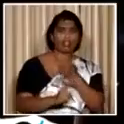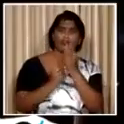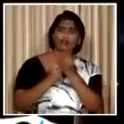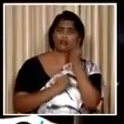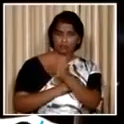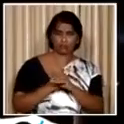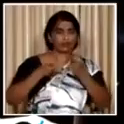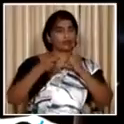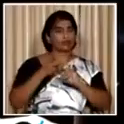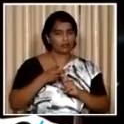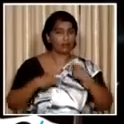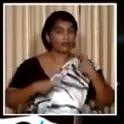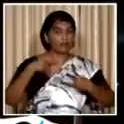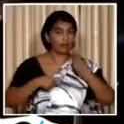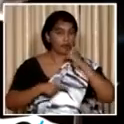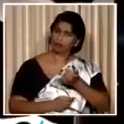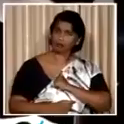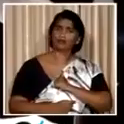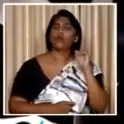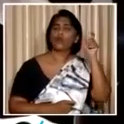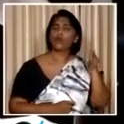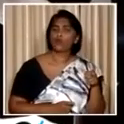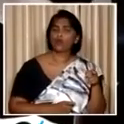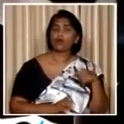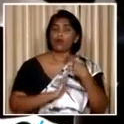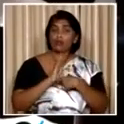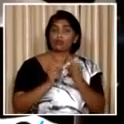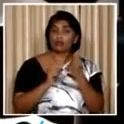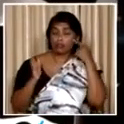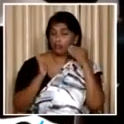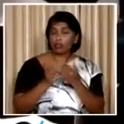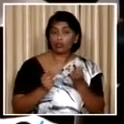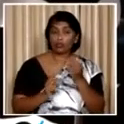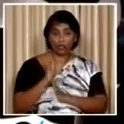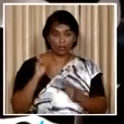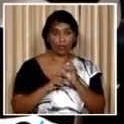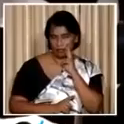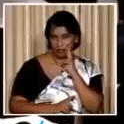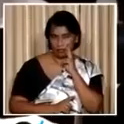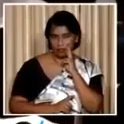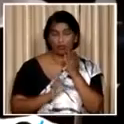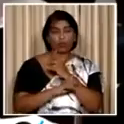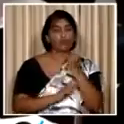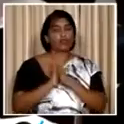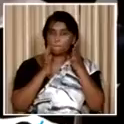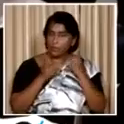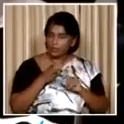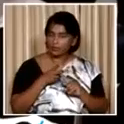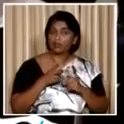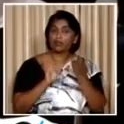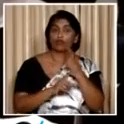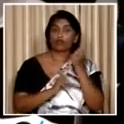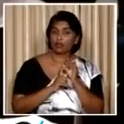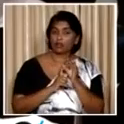දෙන්න ඊළඟ කරු කතානායකට විවාදයකට ආරාධනා කරනවා මම කැමති කවුද මේ ආර්ථික අර්බුදය ගැන වර්තමාන මුදල් අමාත්‍ය රනිල් වික්‍රමසිංහ හිටපු මුදල් අමාත්‍ය බැසිල් රාජපක්ෂ